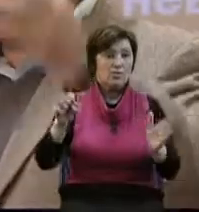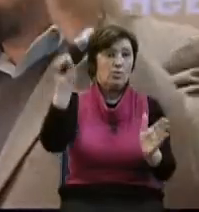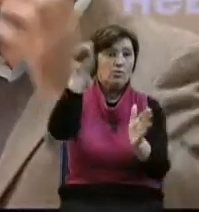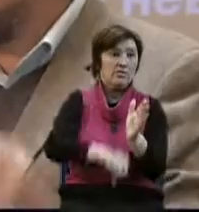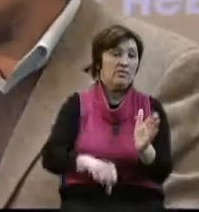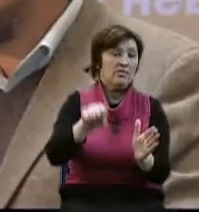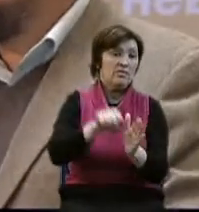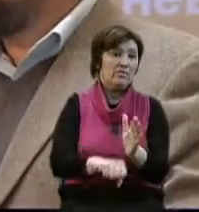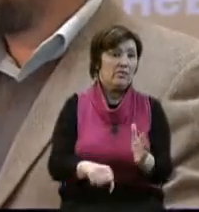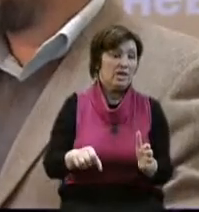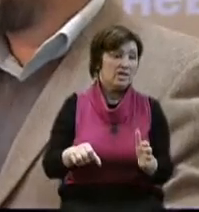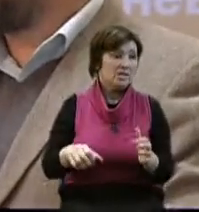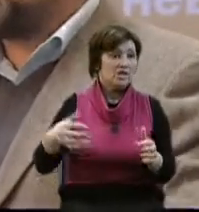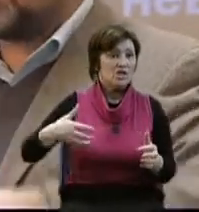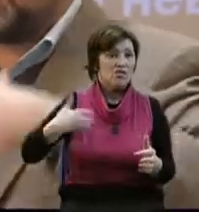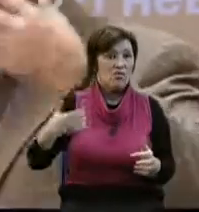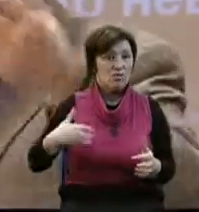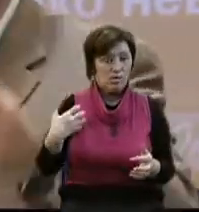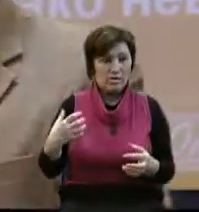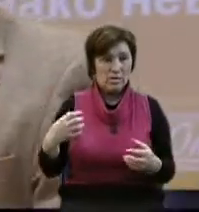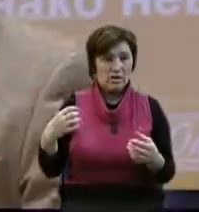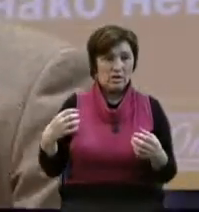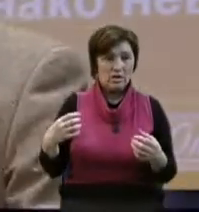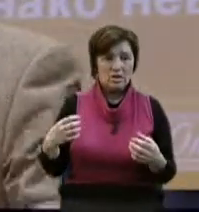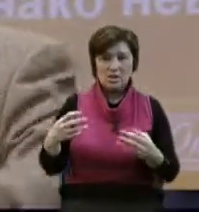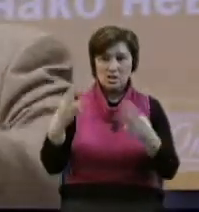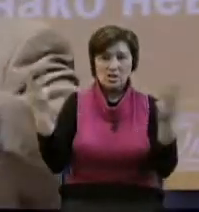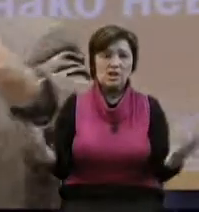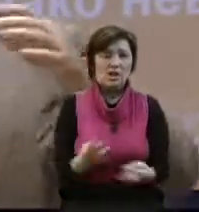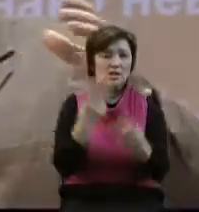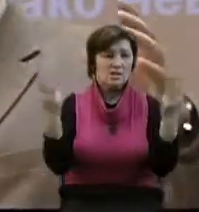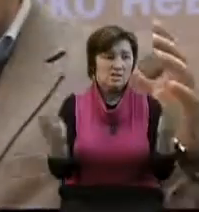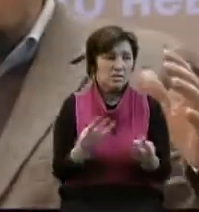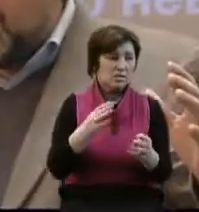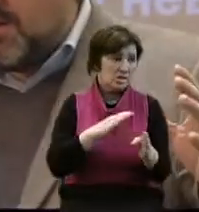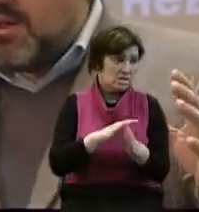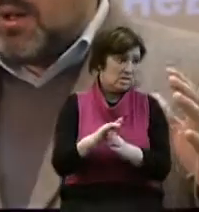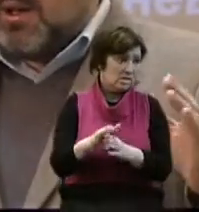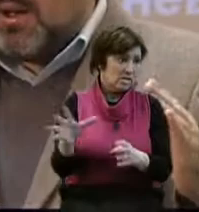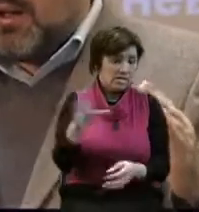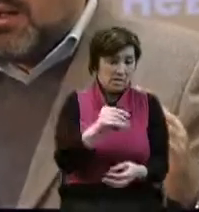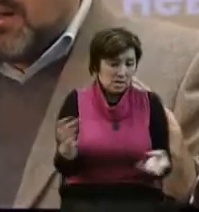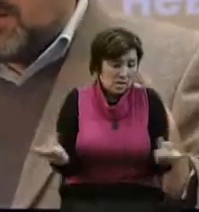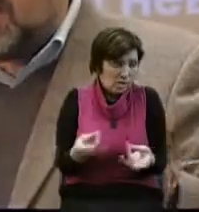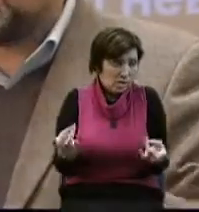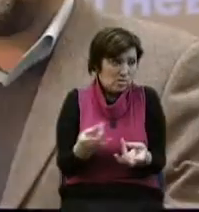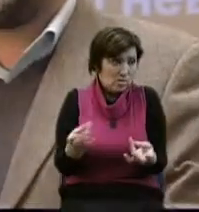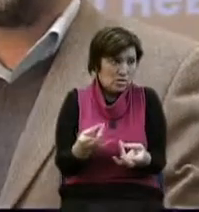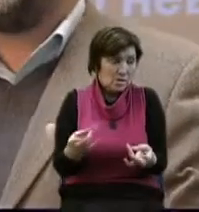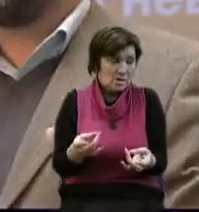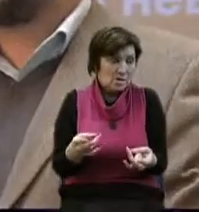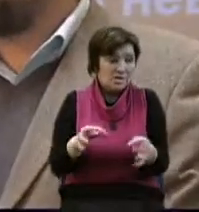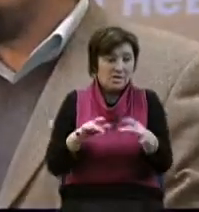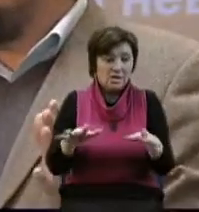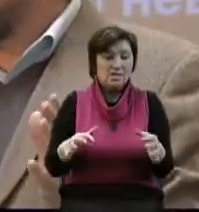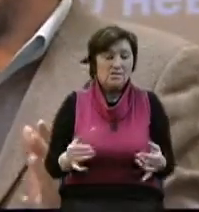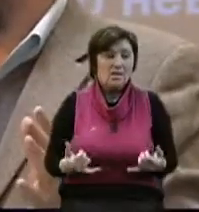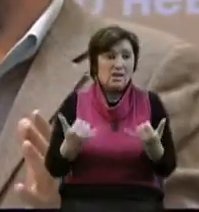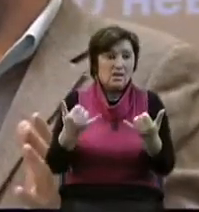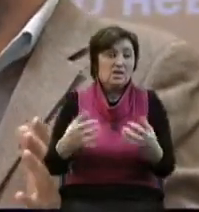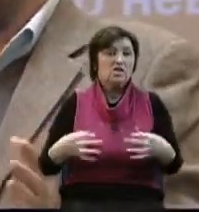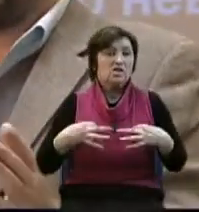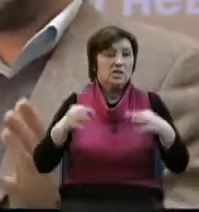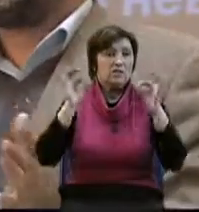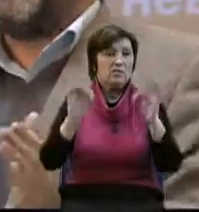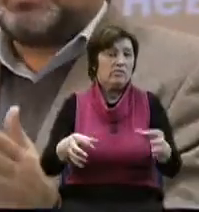животное, сдирать шкуру, то есть возжигать огонь, то есть совершать все эти необходимые действия в отношении